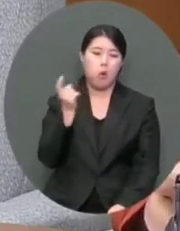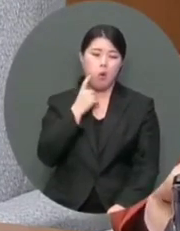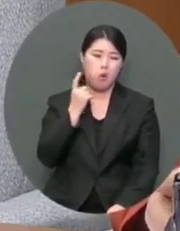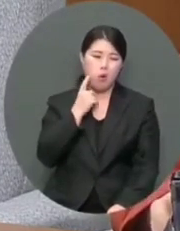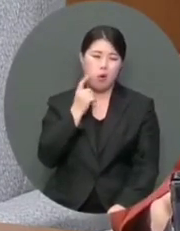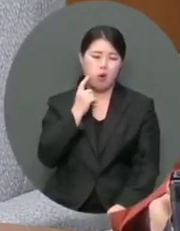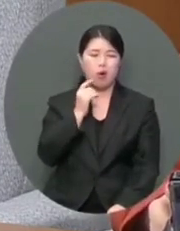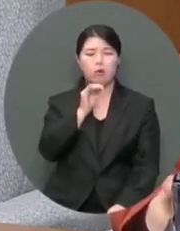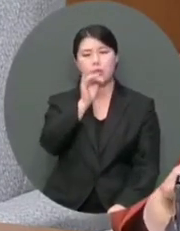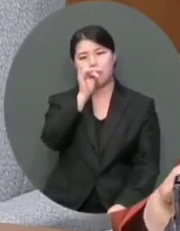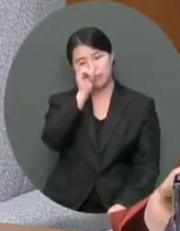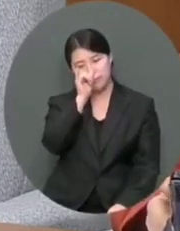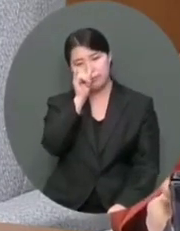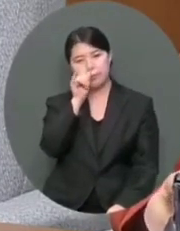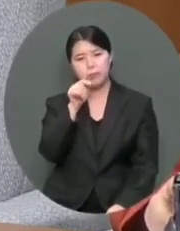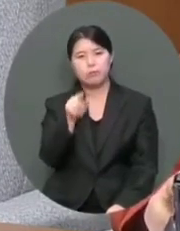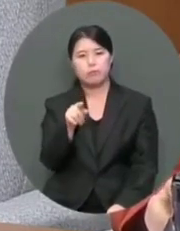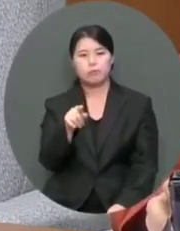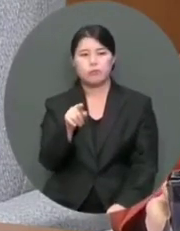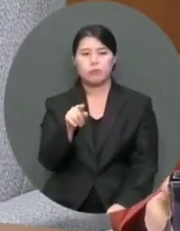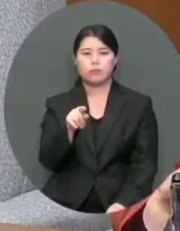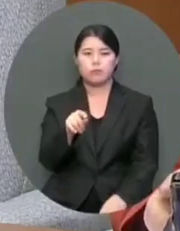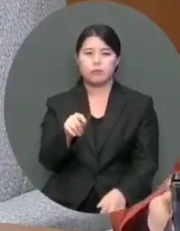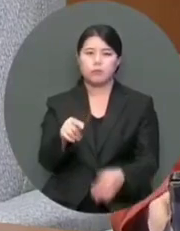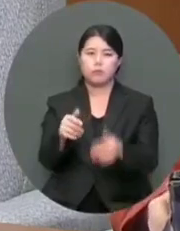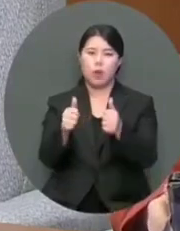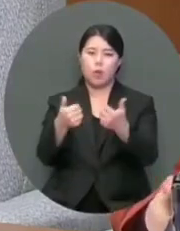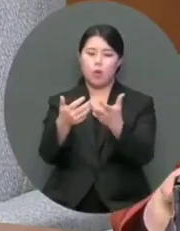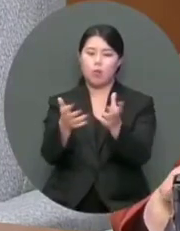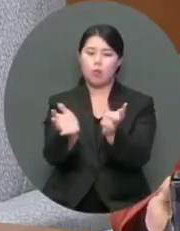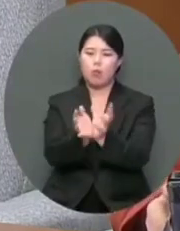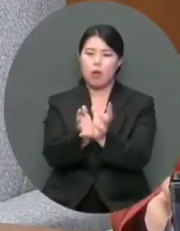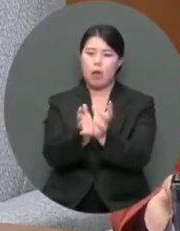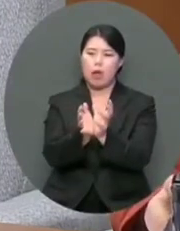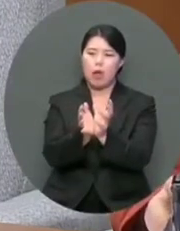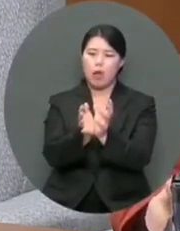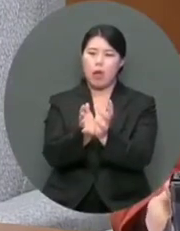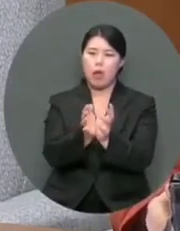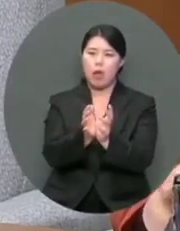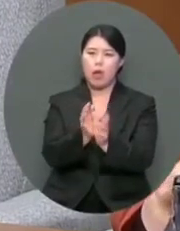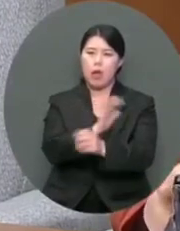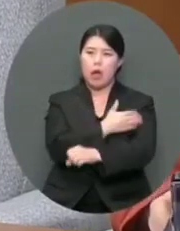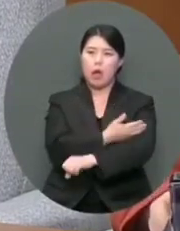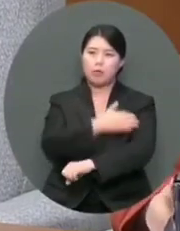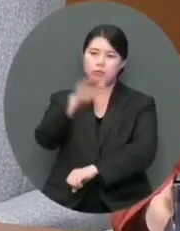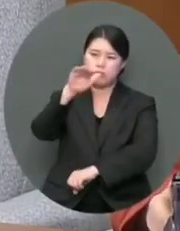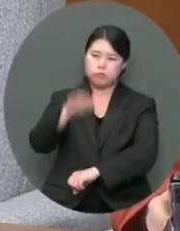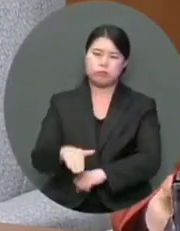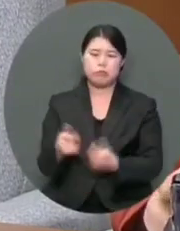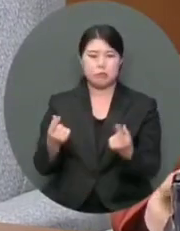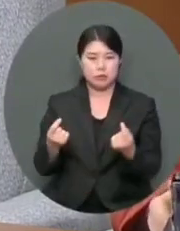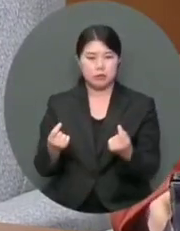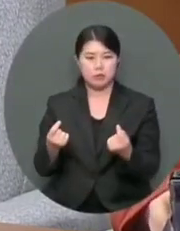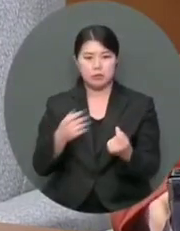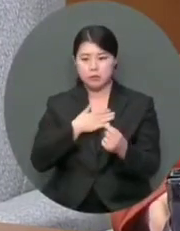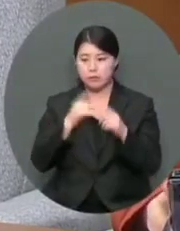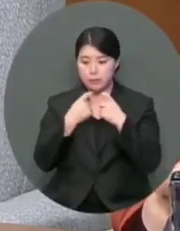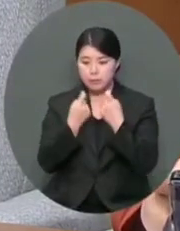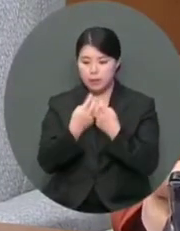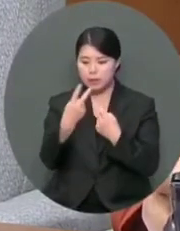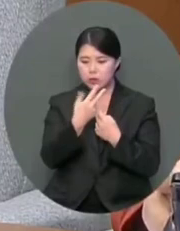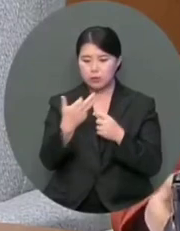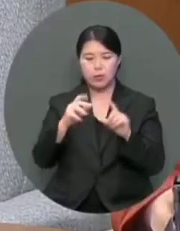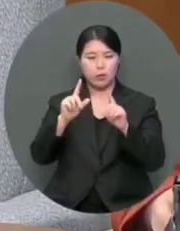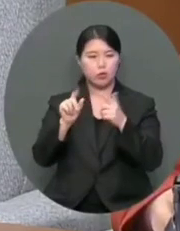한다든지 사실 이제 이런 것 자체도 사법부의 위신을 떨어뜨렸습니다만 저는 개인적으로는 2018년